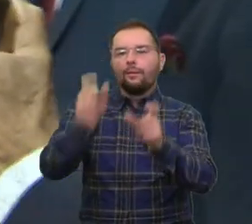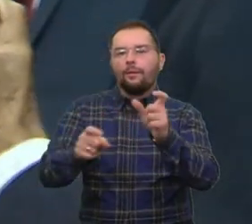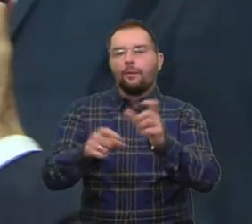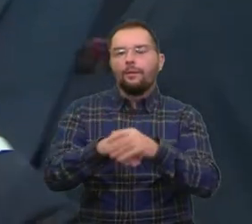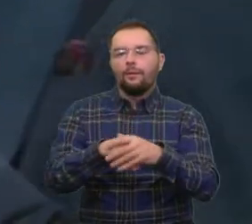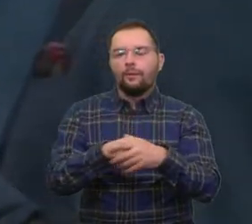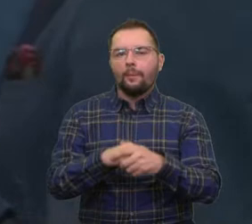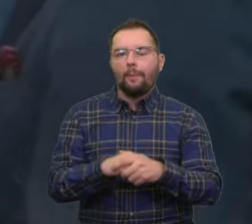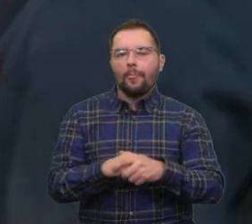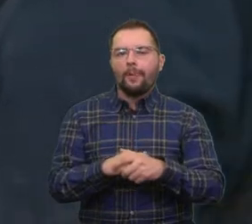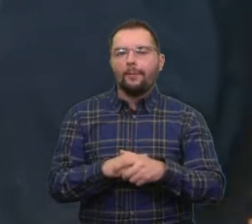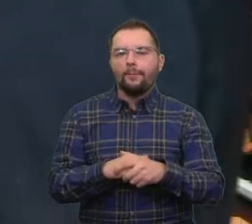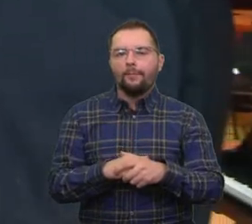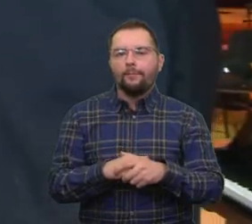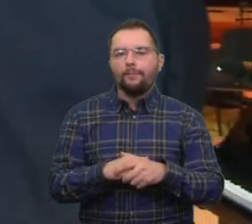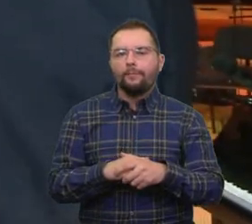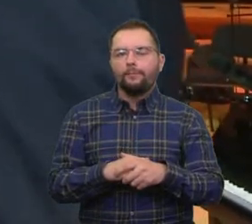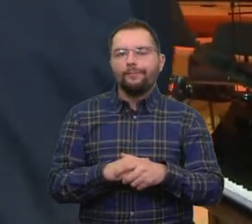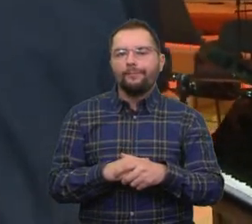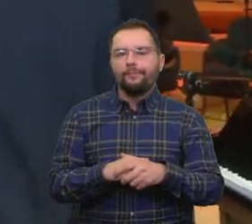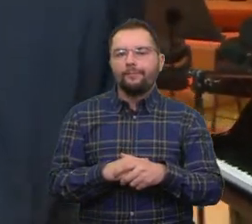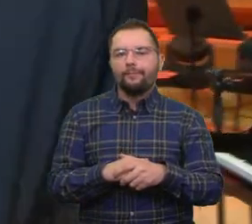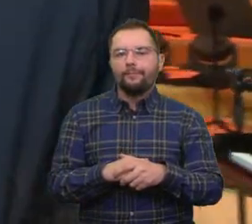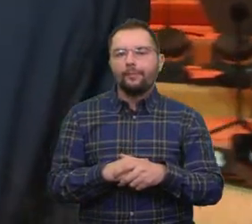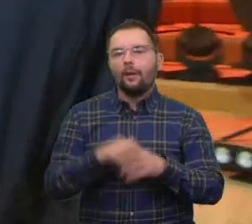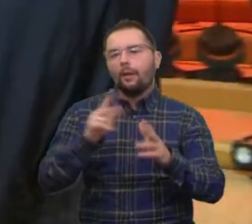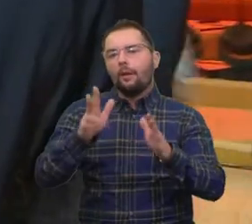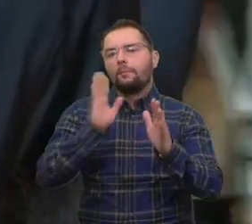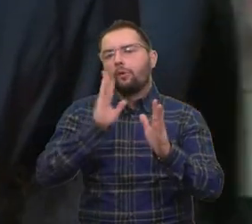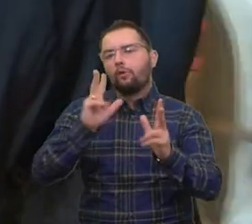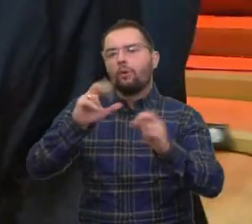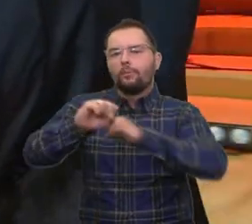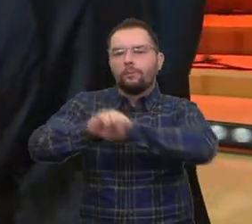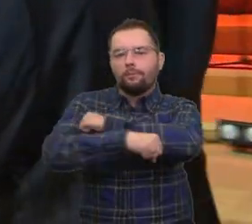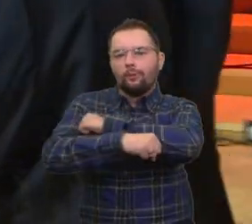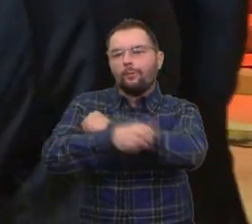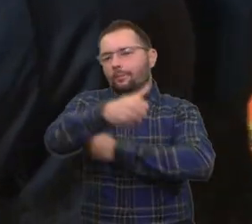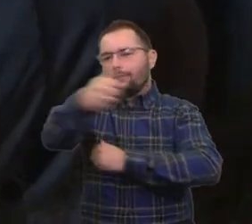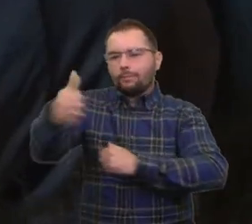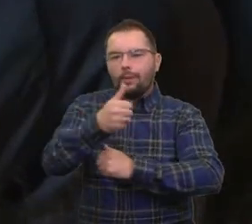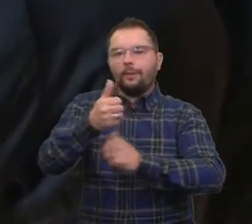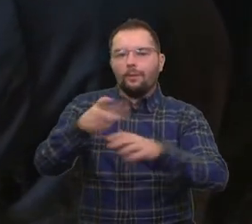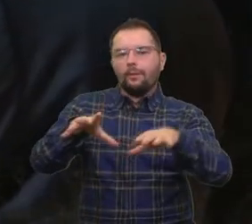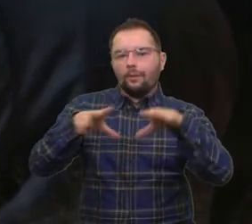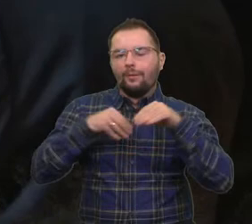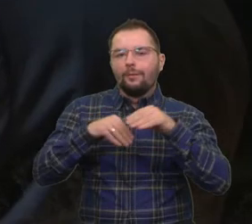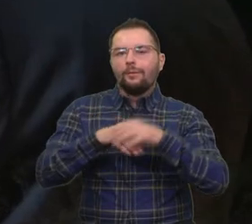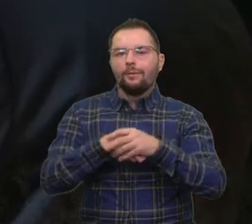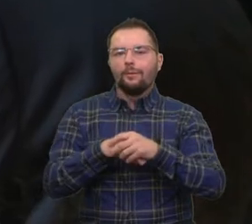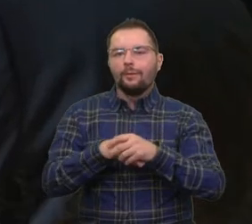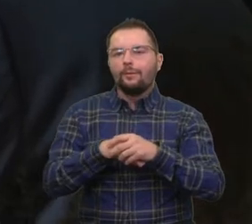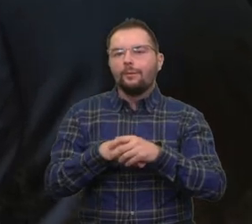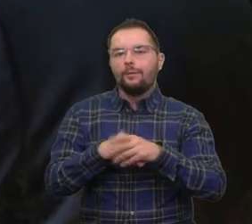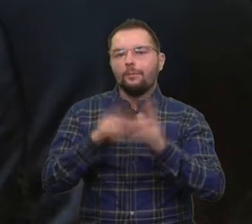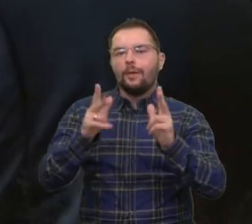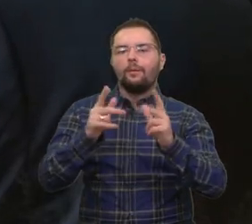Ale chyba za pana burmistrza ktoś nagrodę jednak będzie odbierał. Z całą pewnością to wyróżnienie trafi tam, gdzie